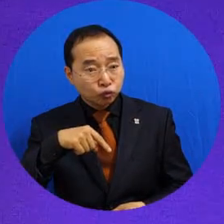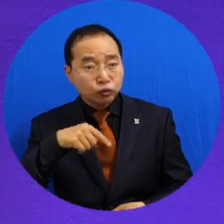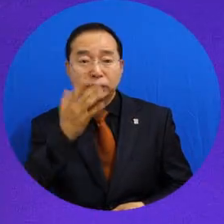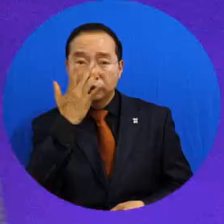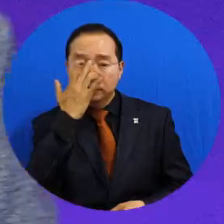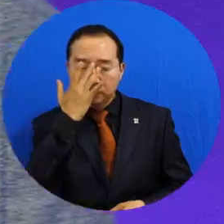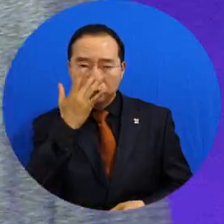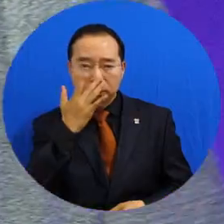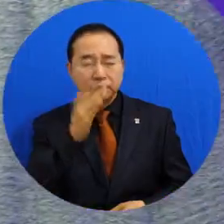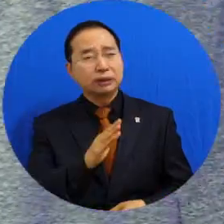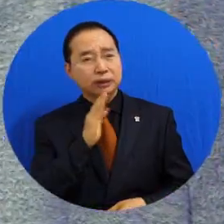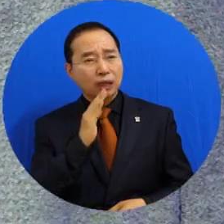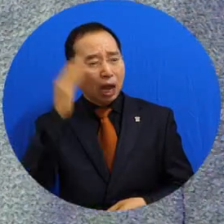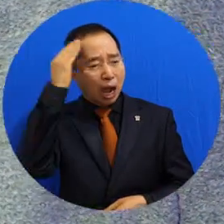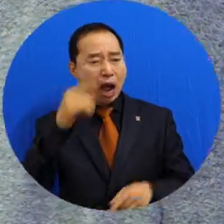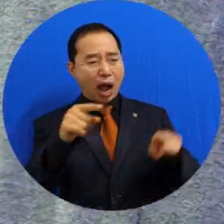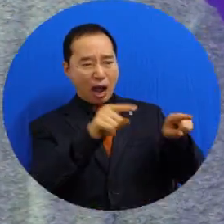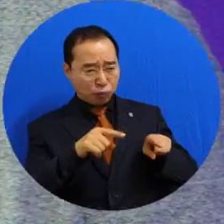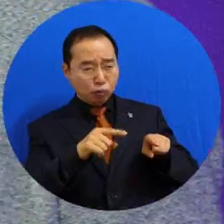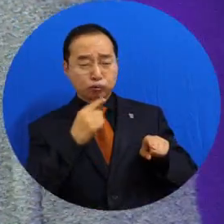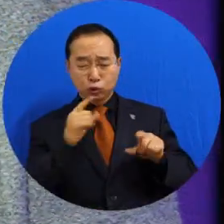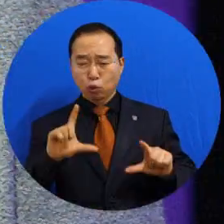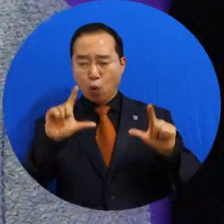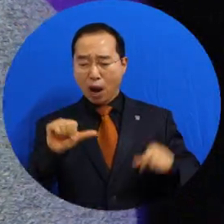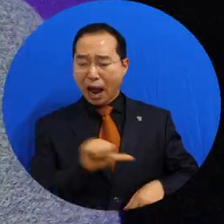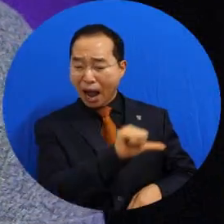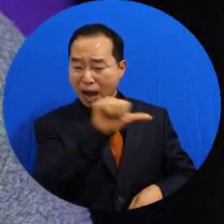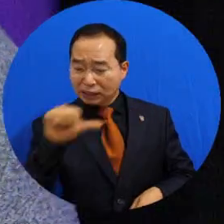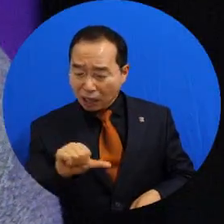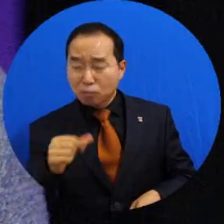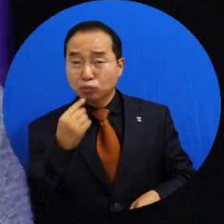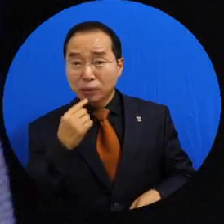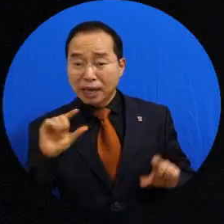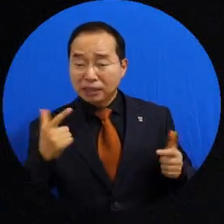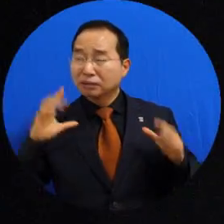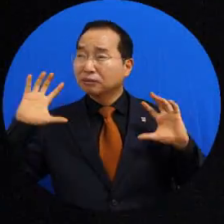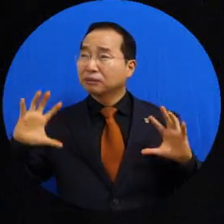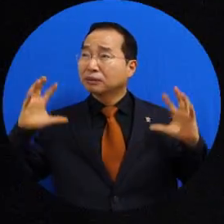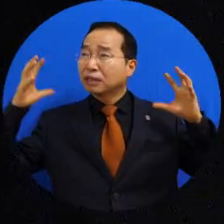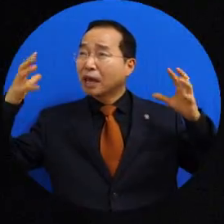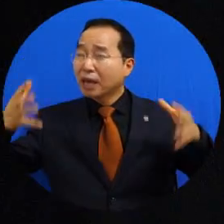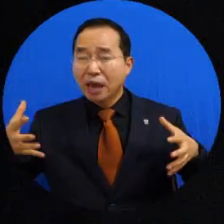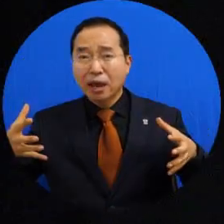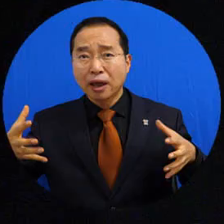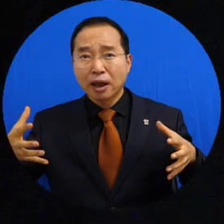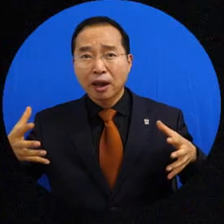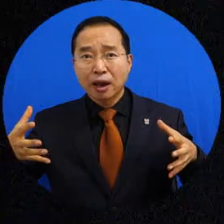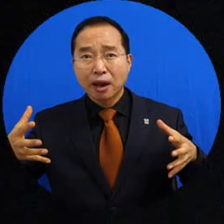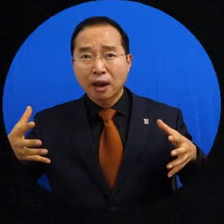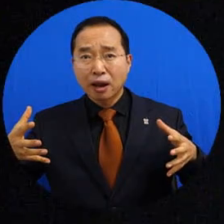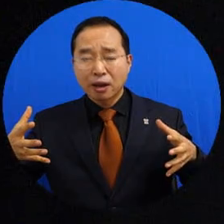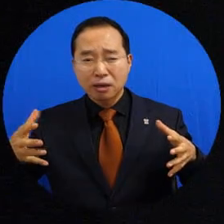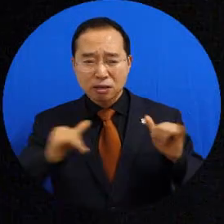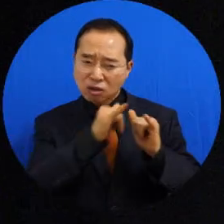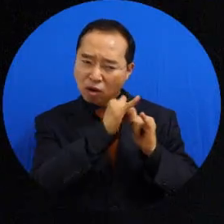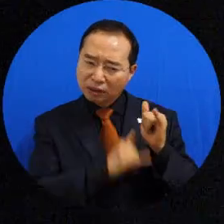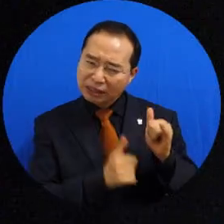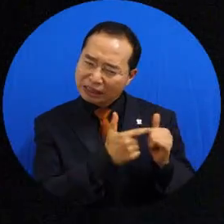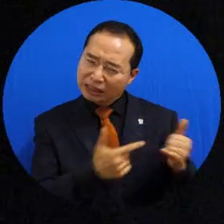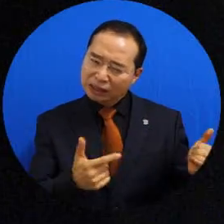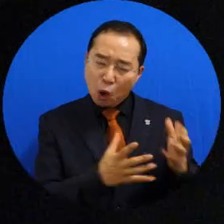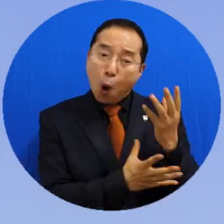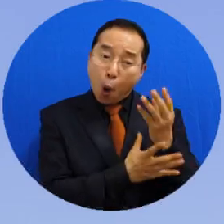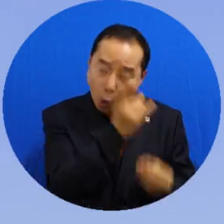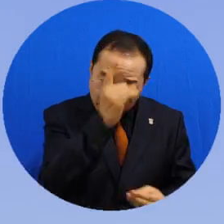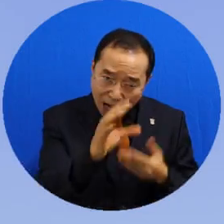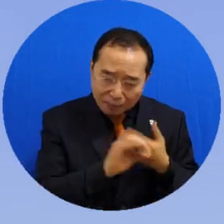진정으로 한반도뿐만 아니고 동아시아뿐만 아니고 세계사적 그런 역사적 사건이 될 수